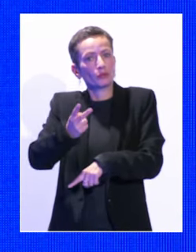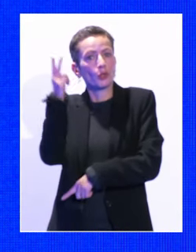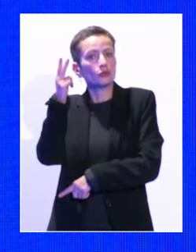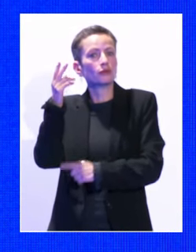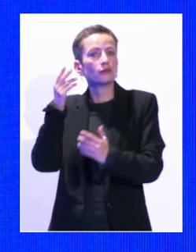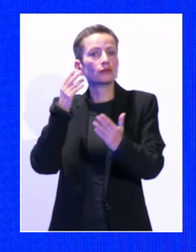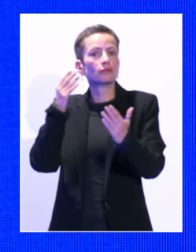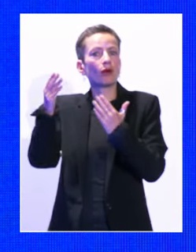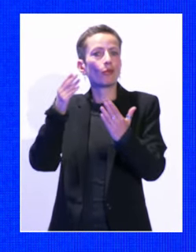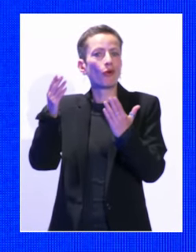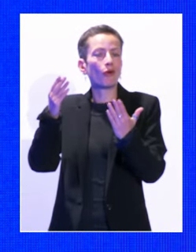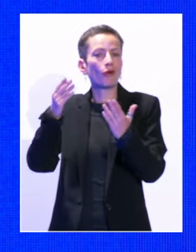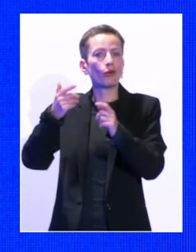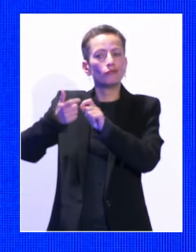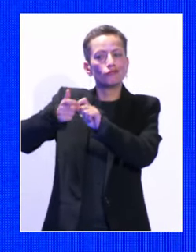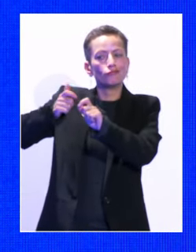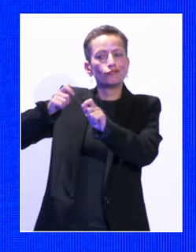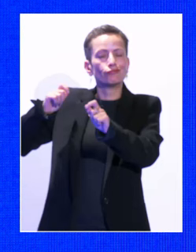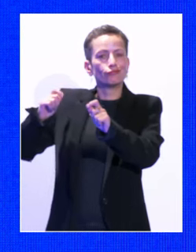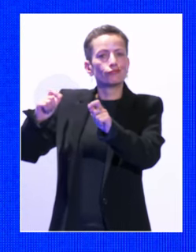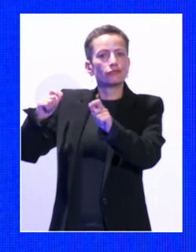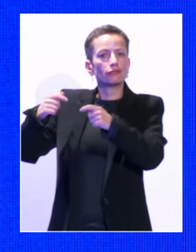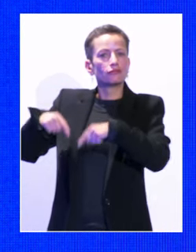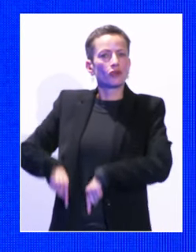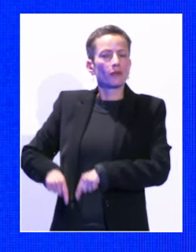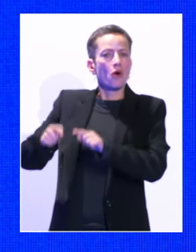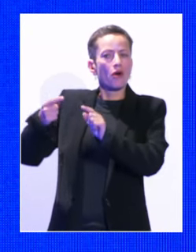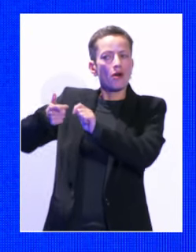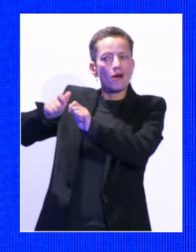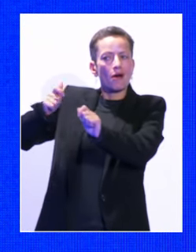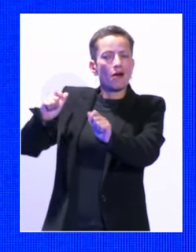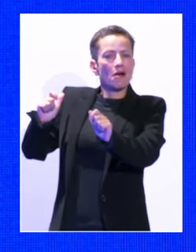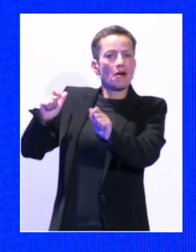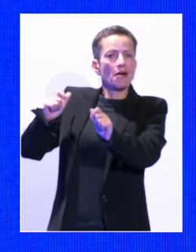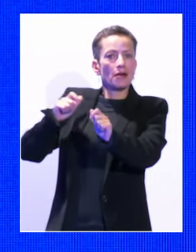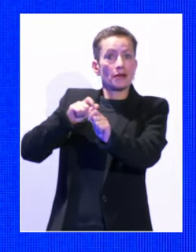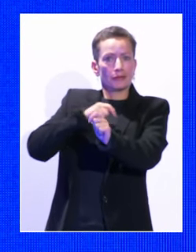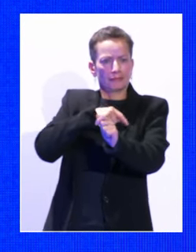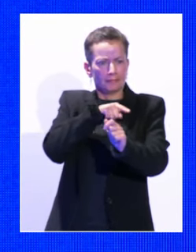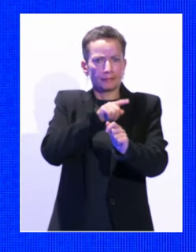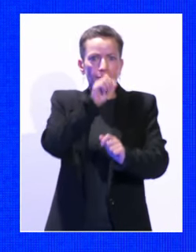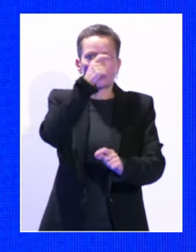aucun des épisodes gouvernementaux précédents ne nous a permis d'en occuper.